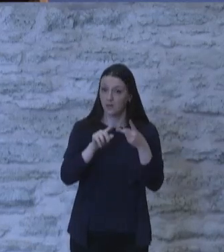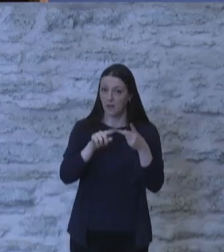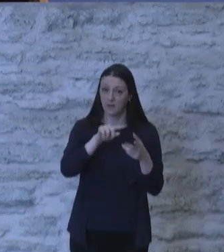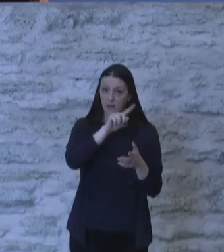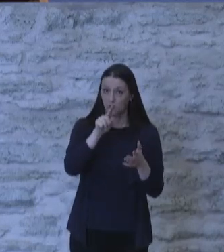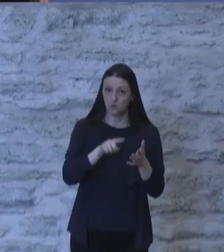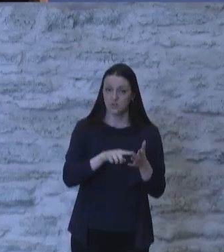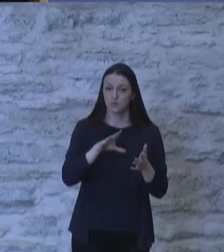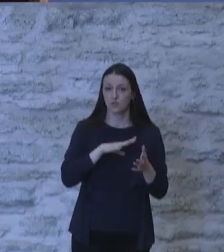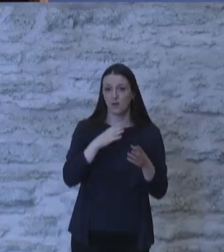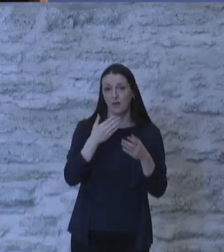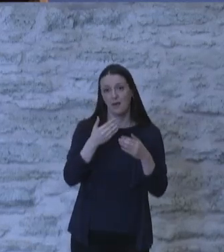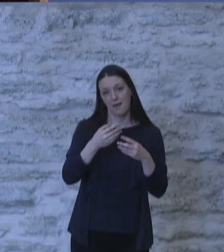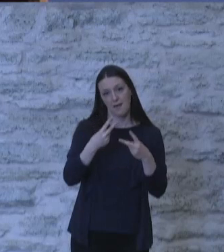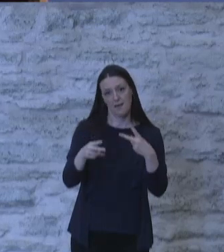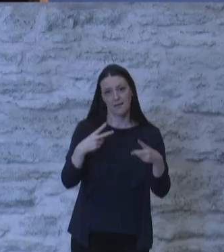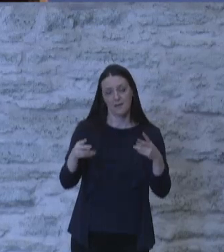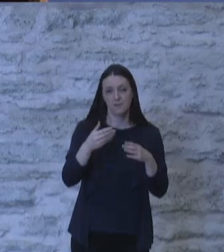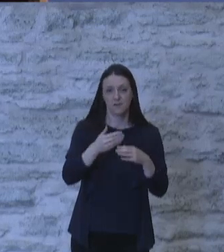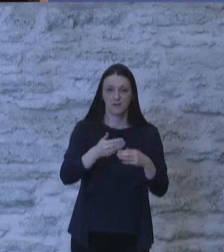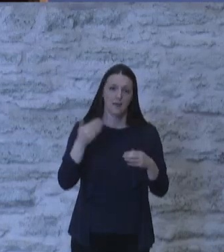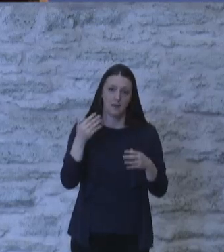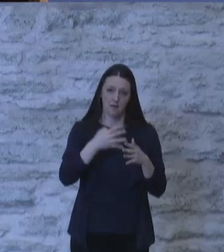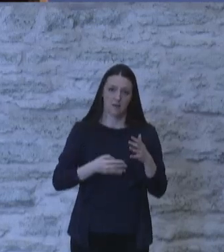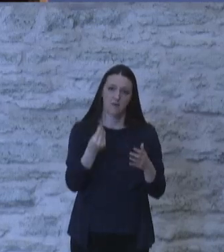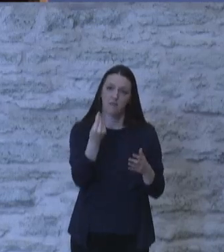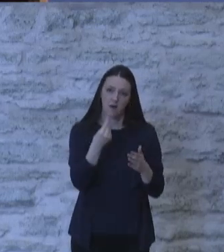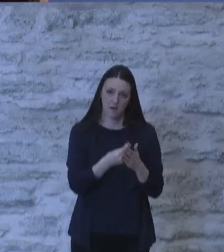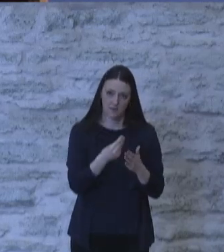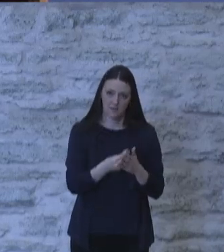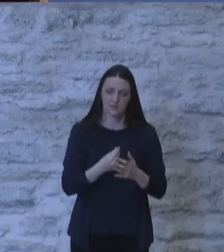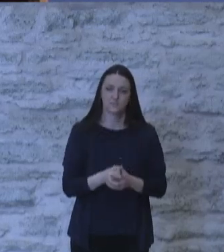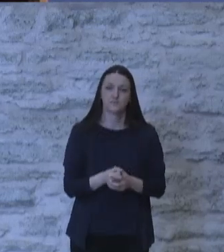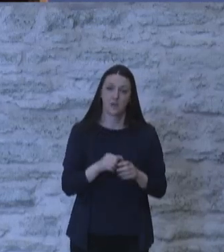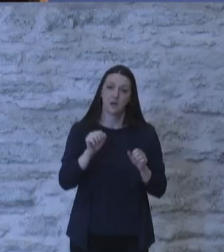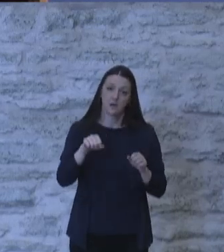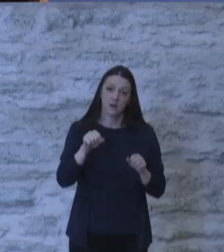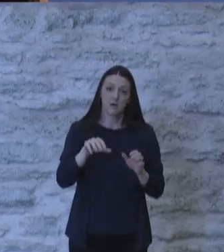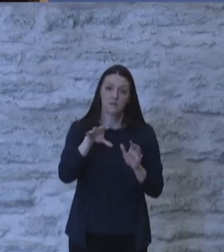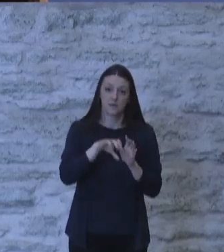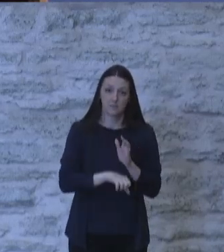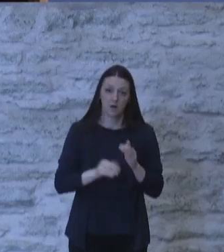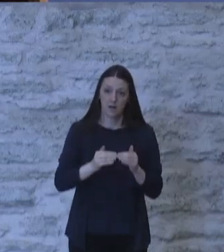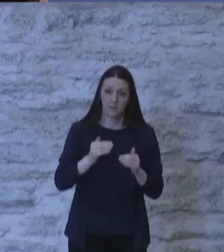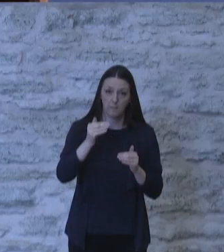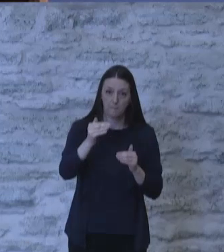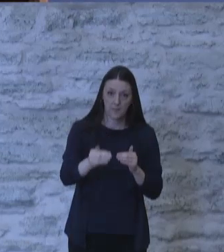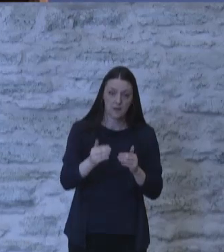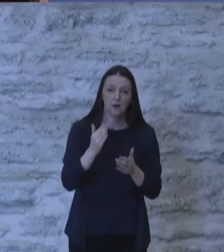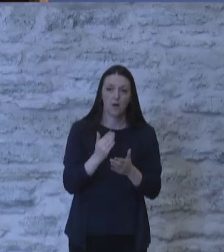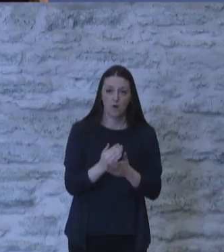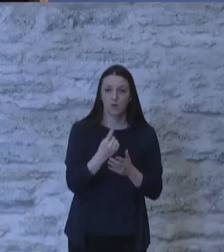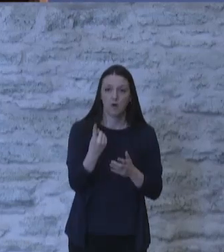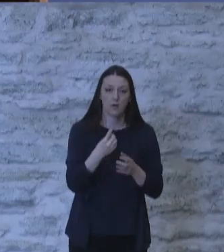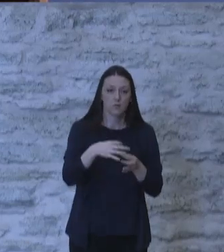erinevatest eelarvõvahenditest, aitäh selle tunnustuse eest. Ja viimane miil on ette nähtud ainult ajaasustusele, nii vähemalt